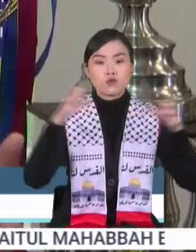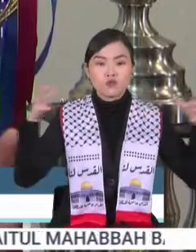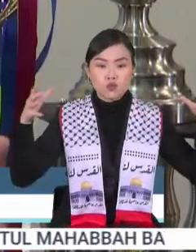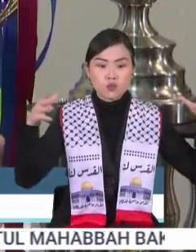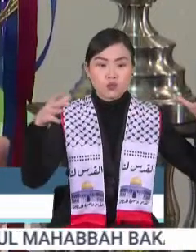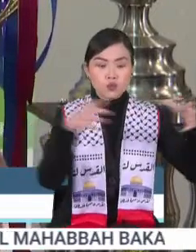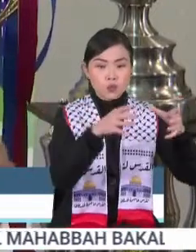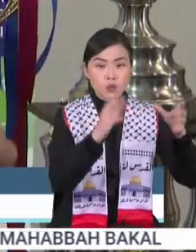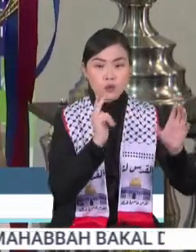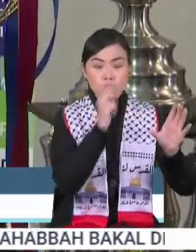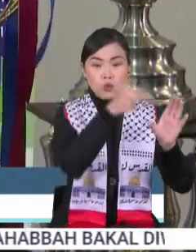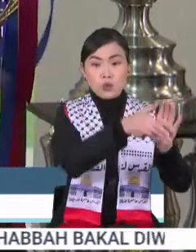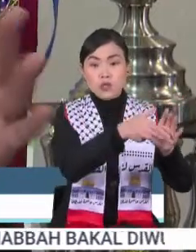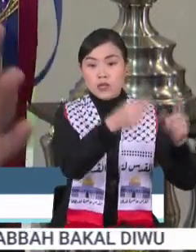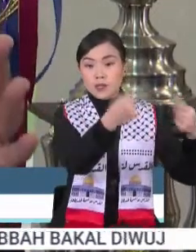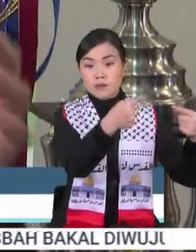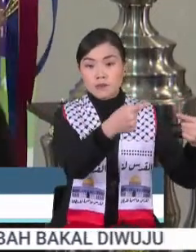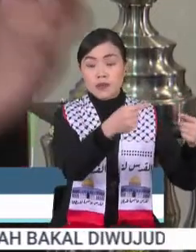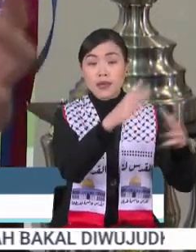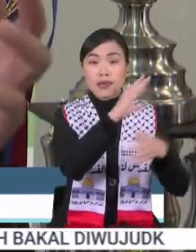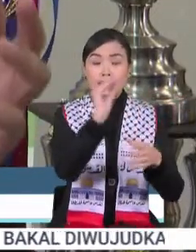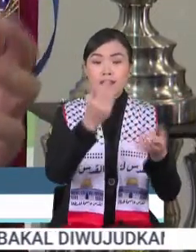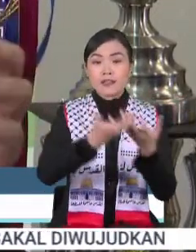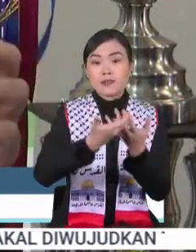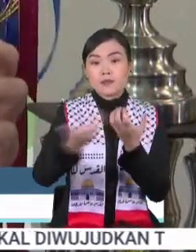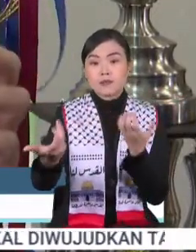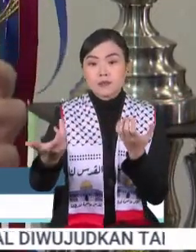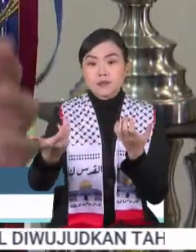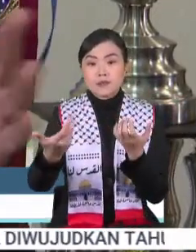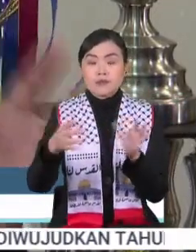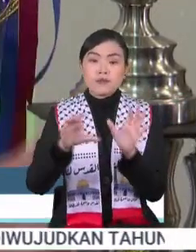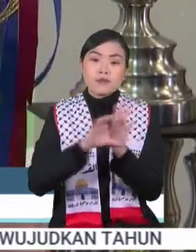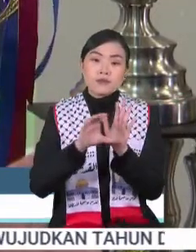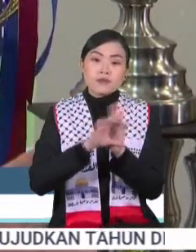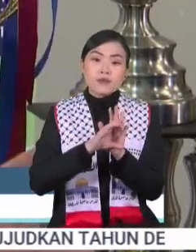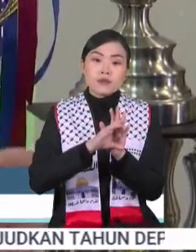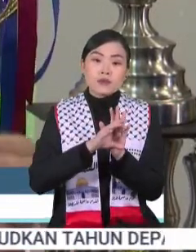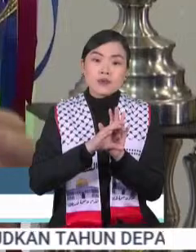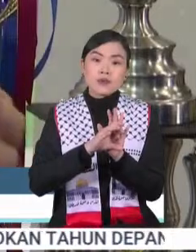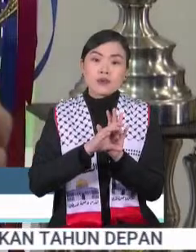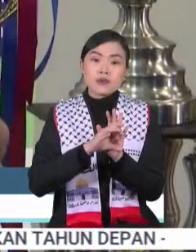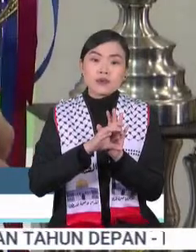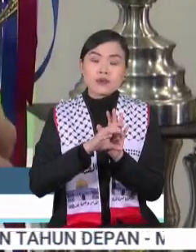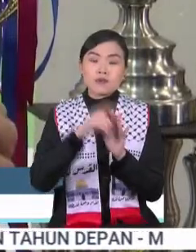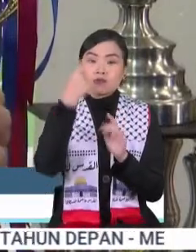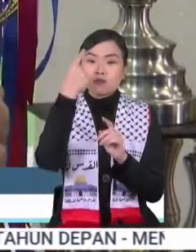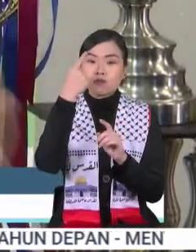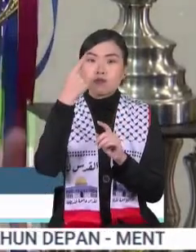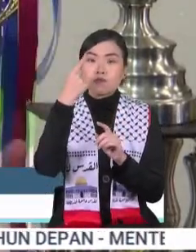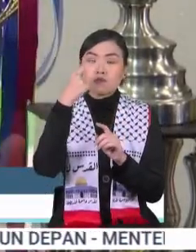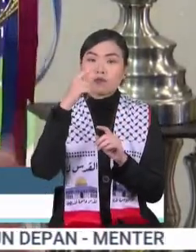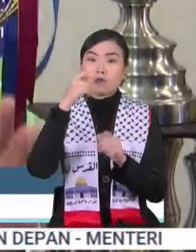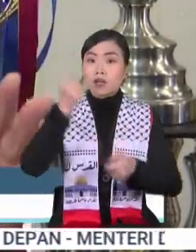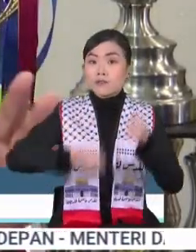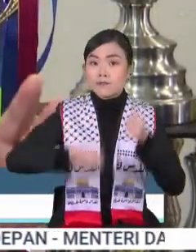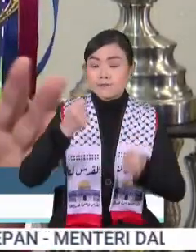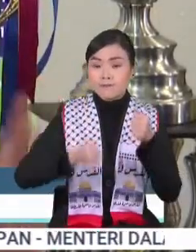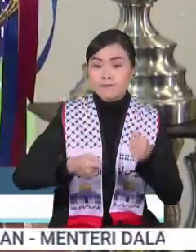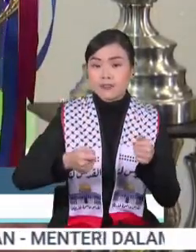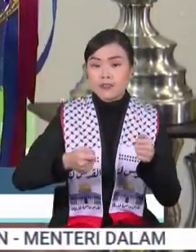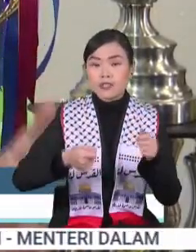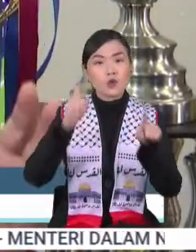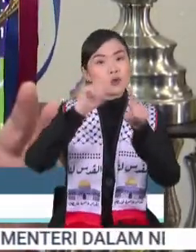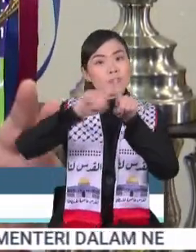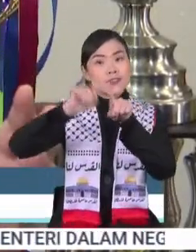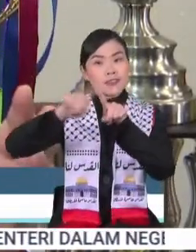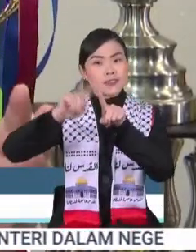akan Mas bertanding kita jugah kan dari pancaragam tu contohnya untuk Color Guard ya kita ada drump ble kita ada kategori